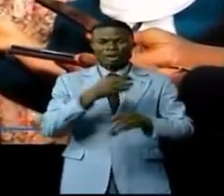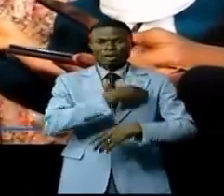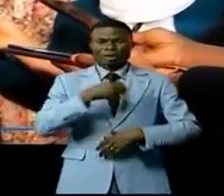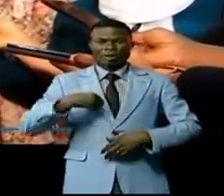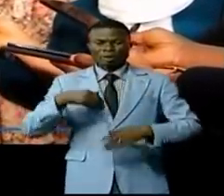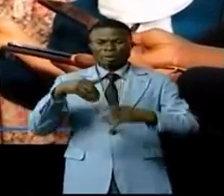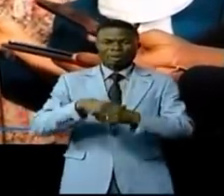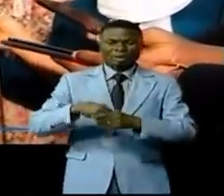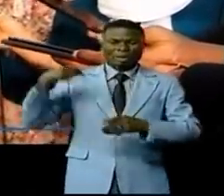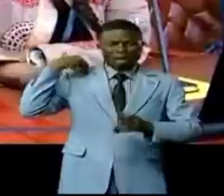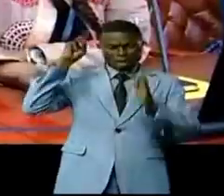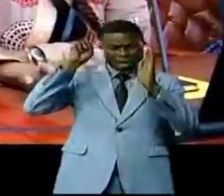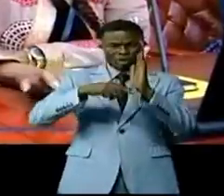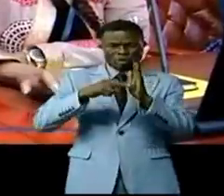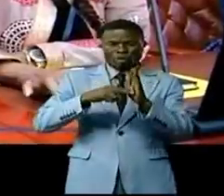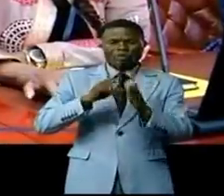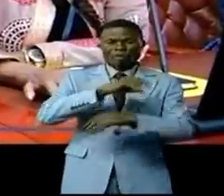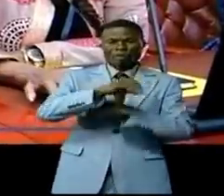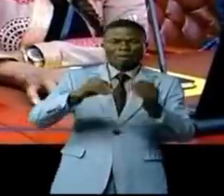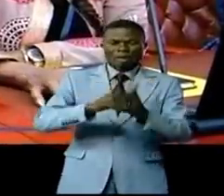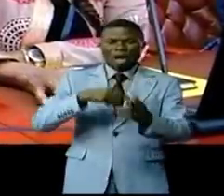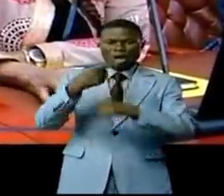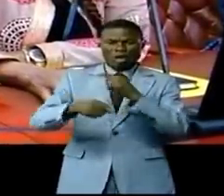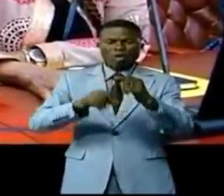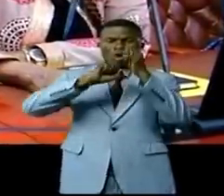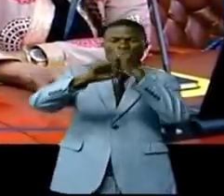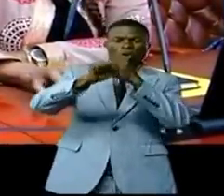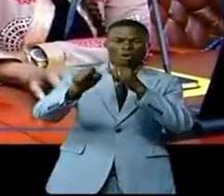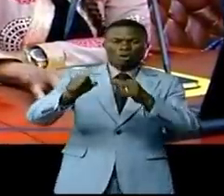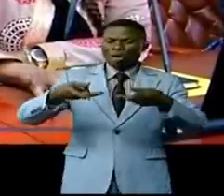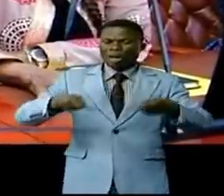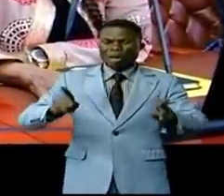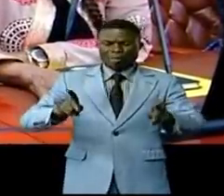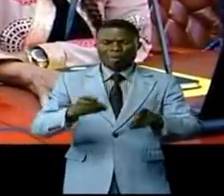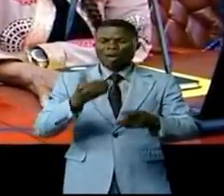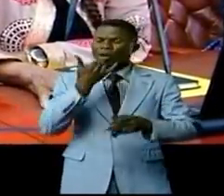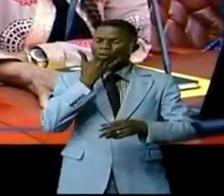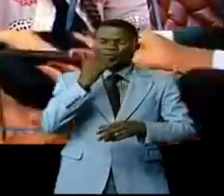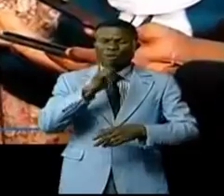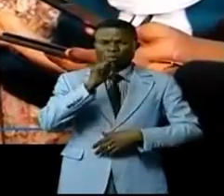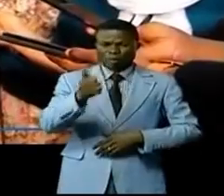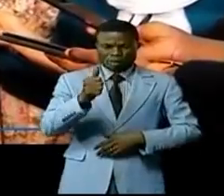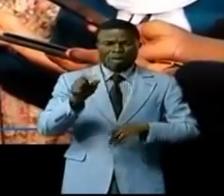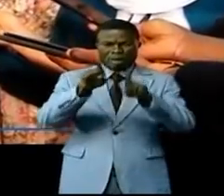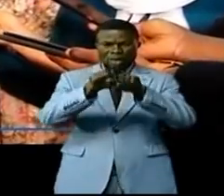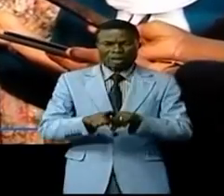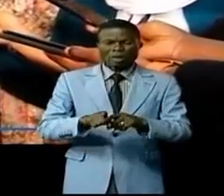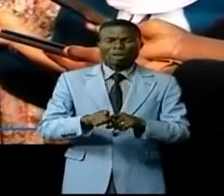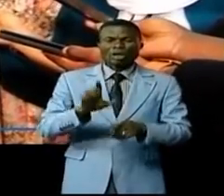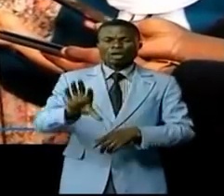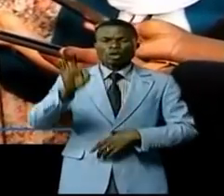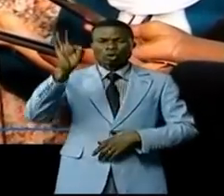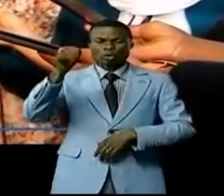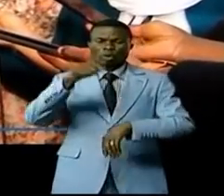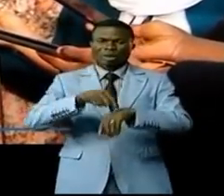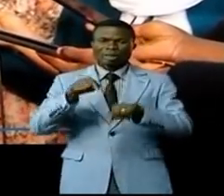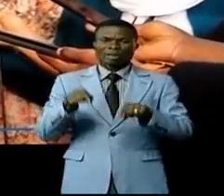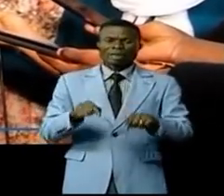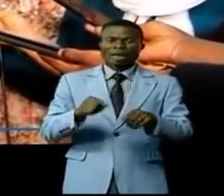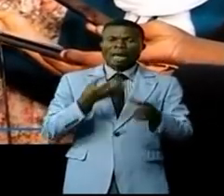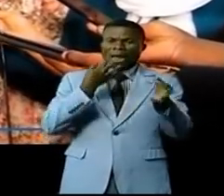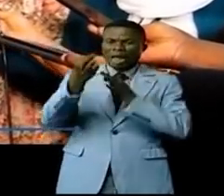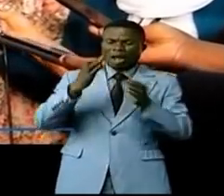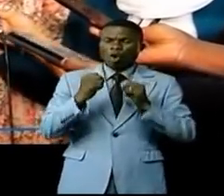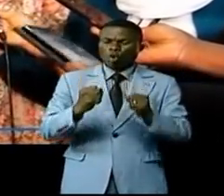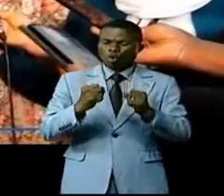dans le gouvernement central, le lancement de la campagne Tolérance Zéro et tant d'autres. Nous avons aussi profité de cette occasion pour rappeler les